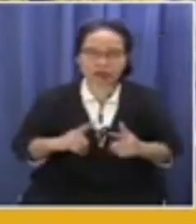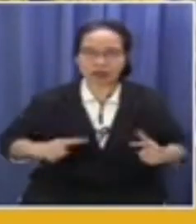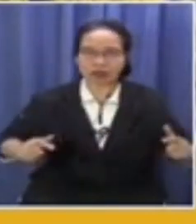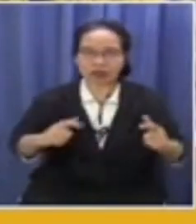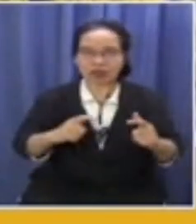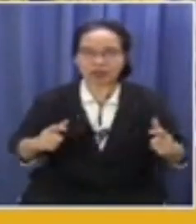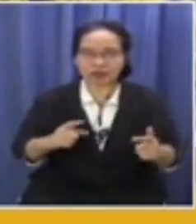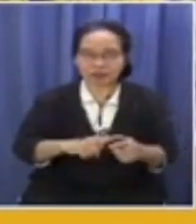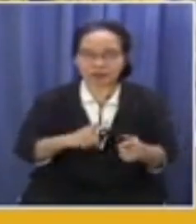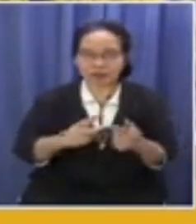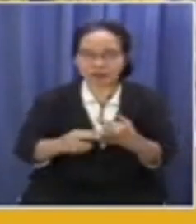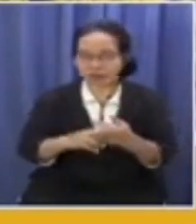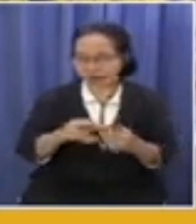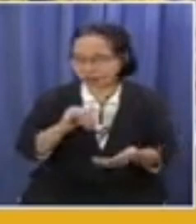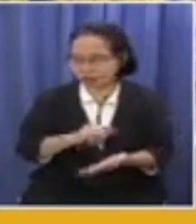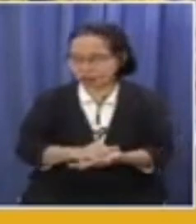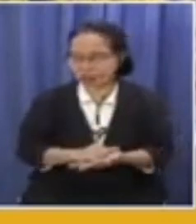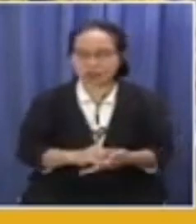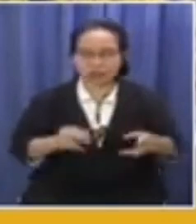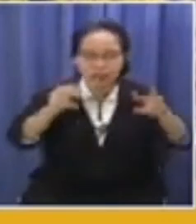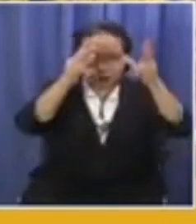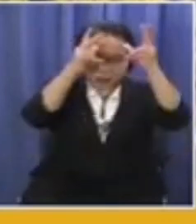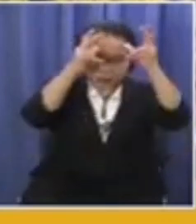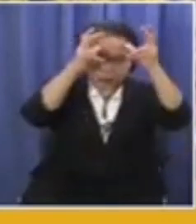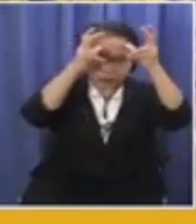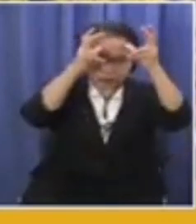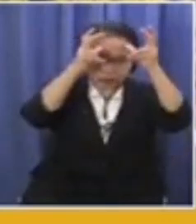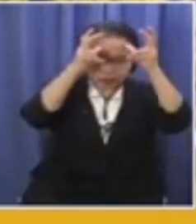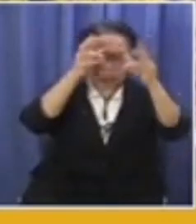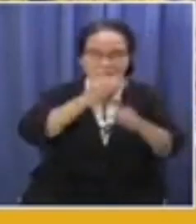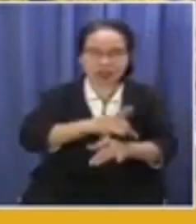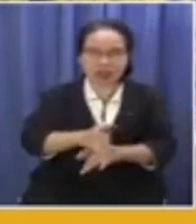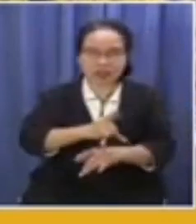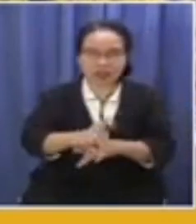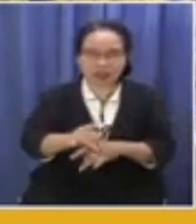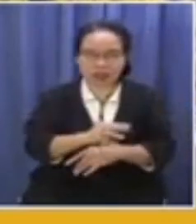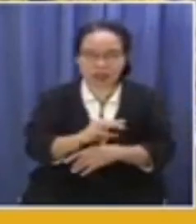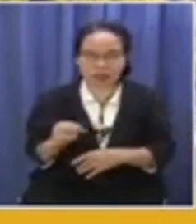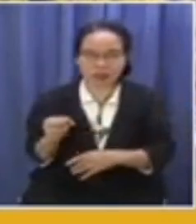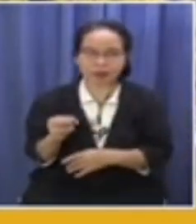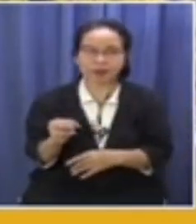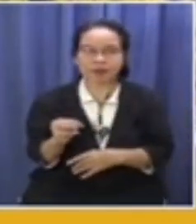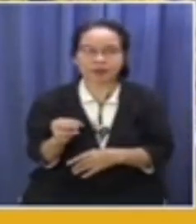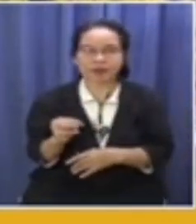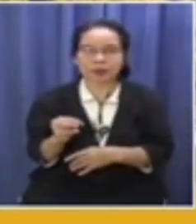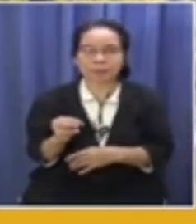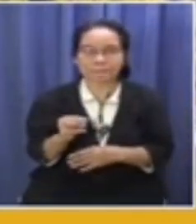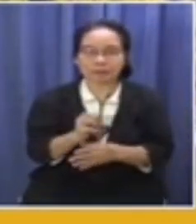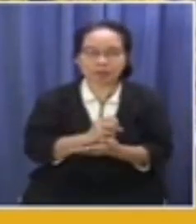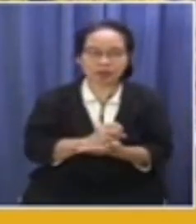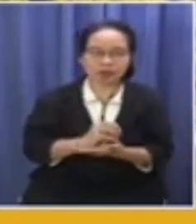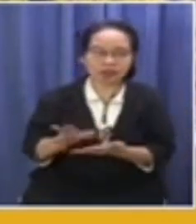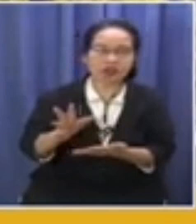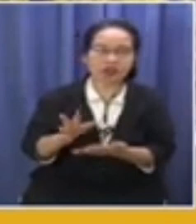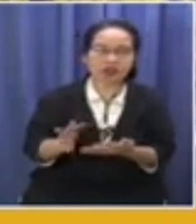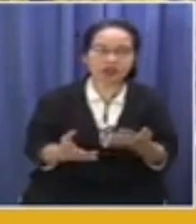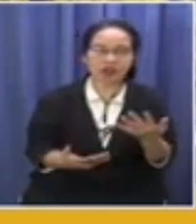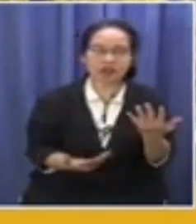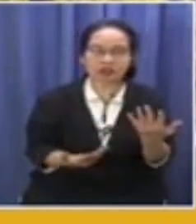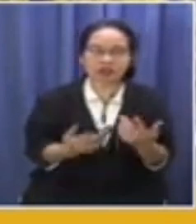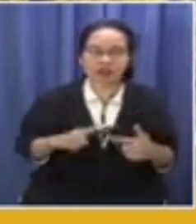apoy pagkatapos yung diyablo na dumaya sa kanila ay ibubulid din sa